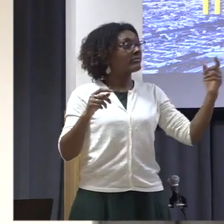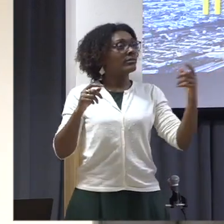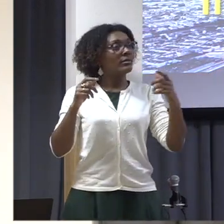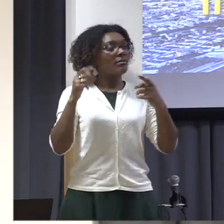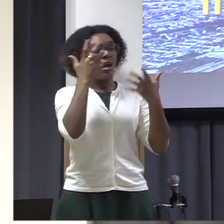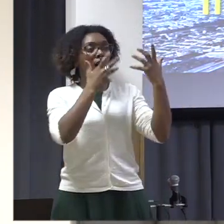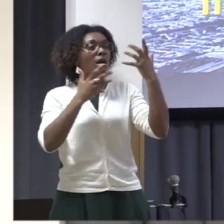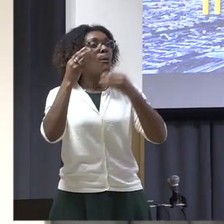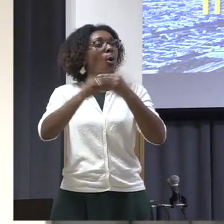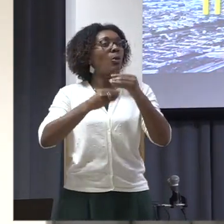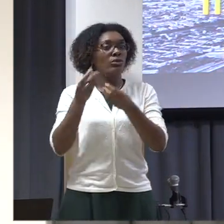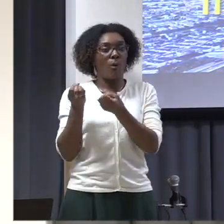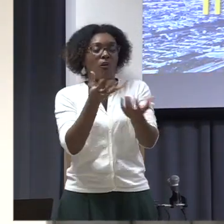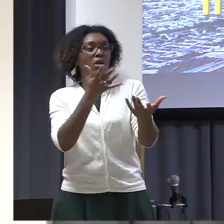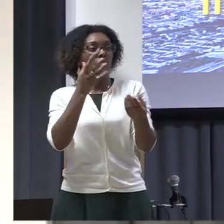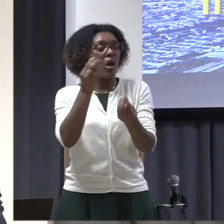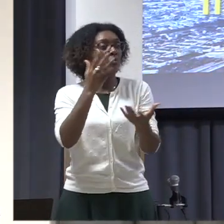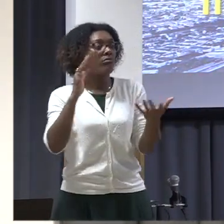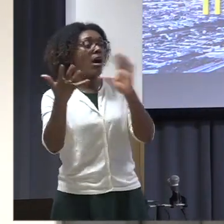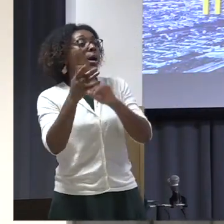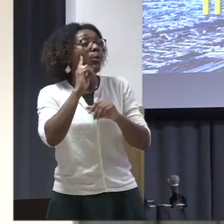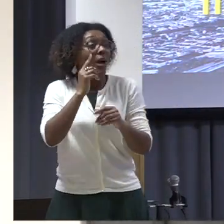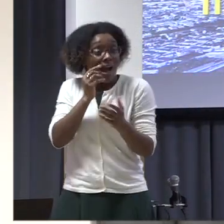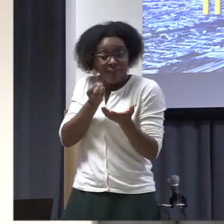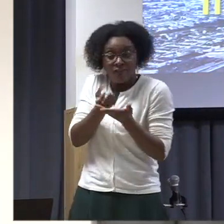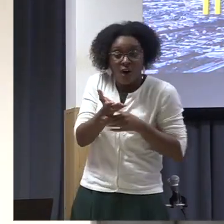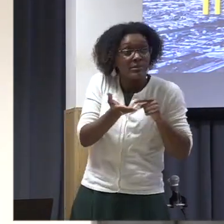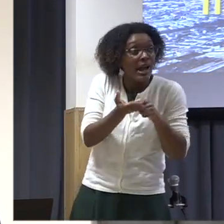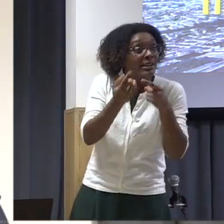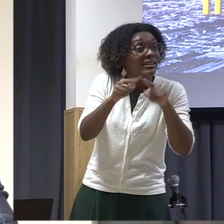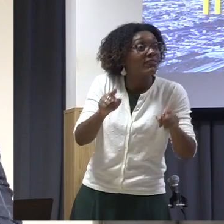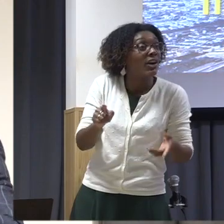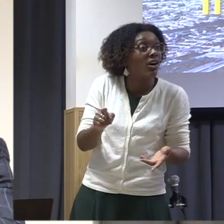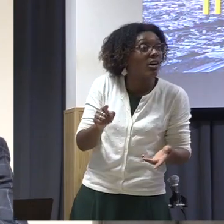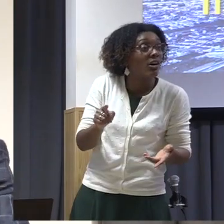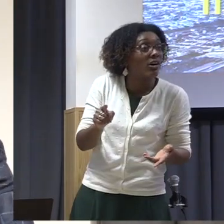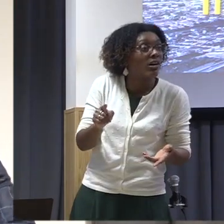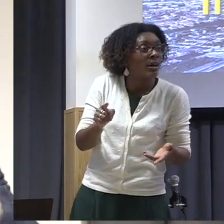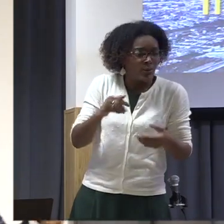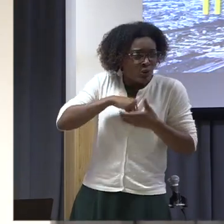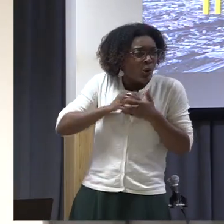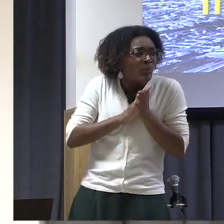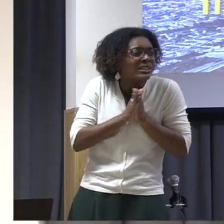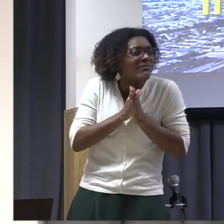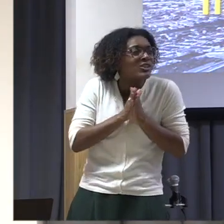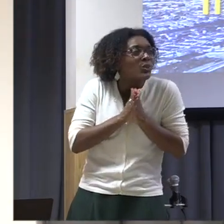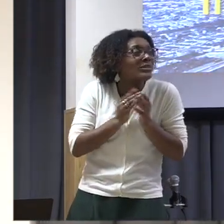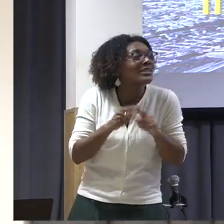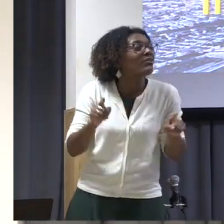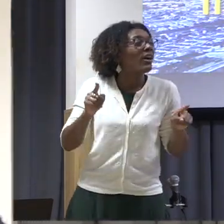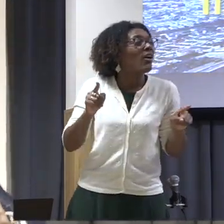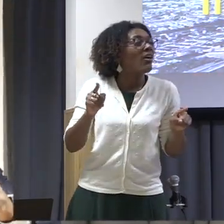il annoncé un autre message il était motivé par quelque chose d'autre il